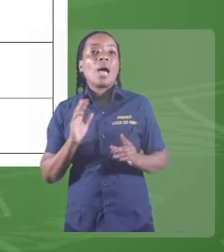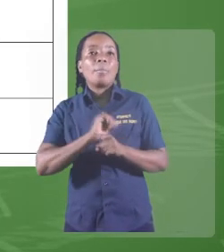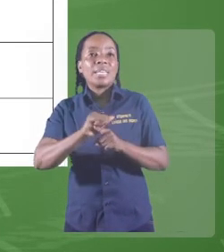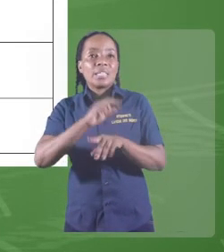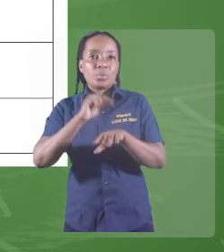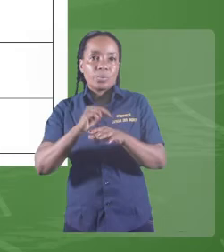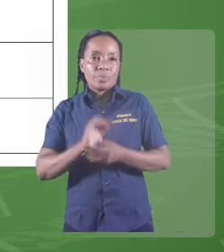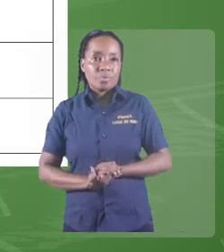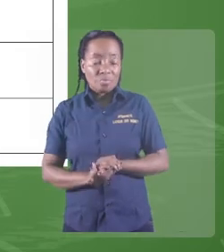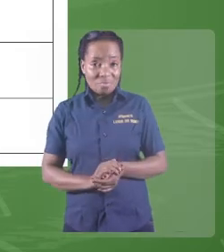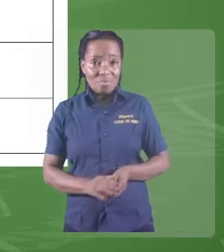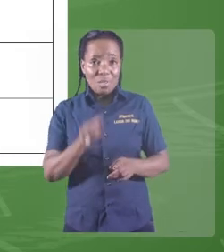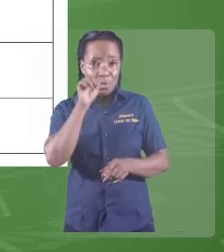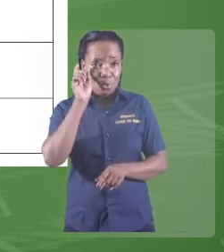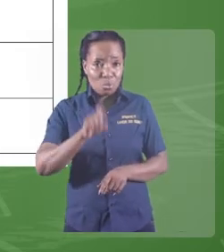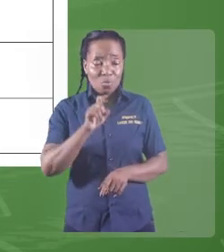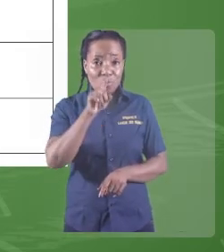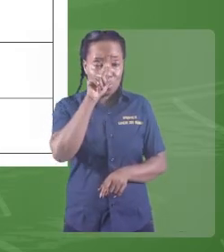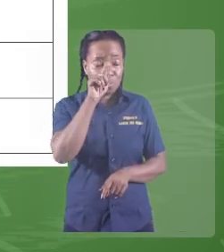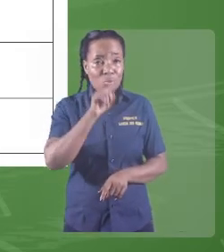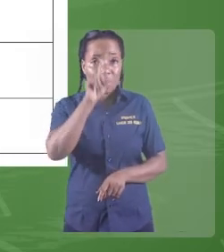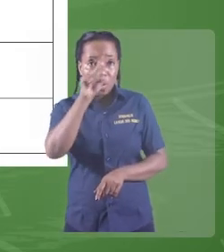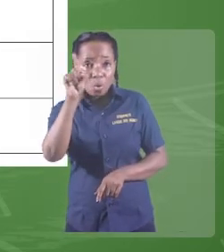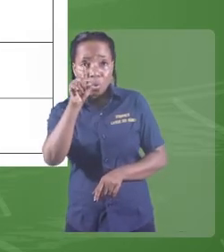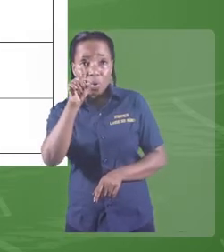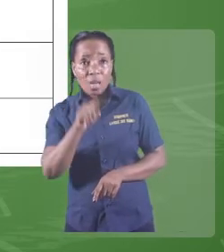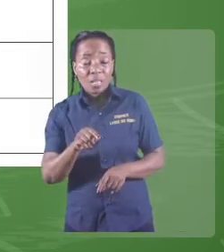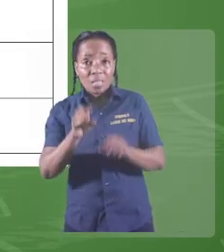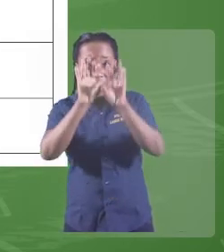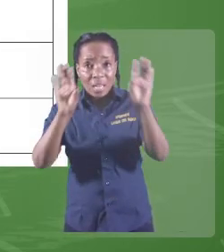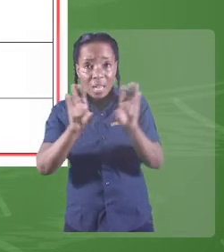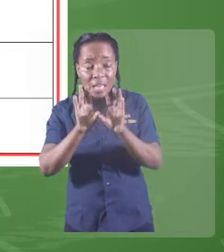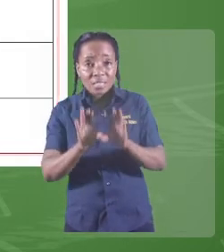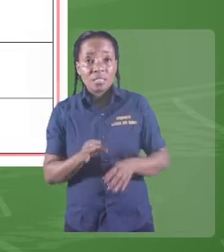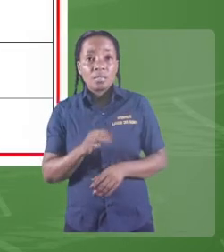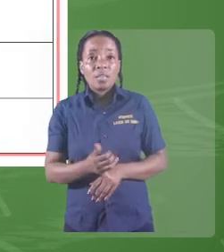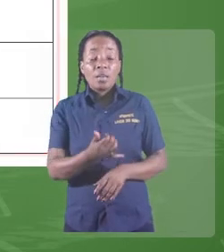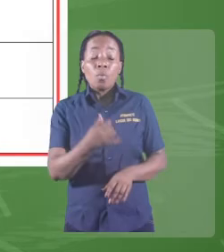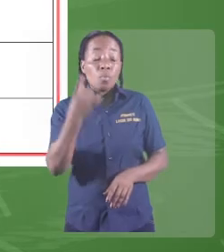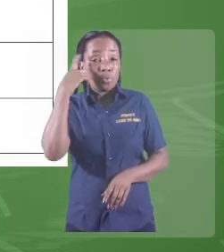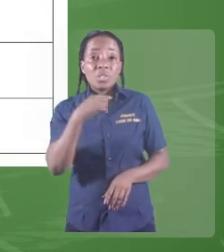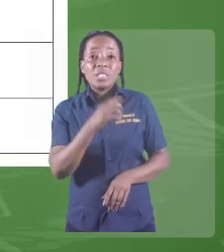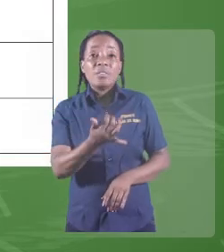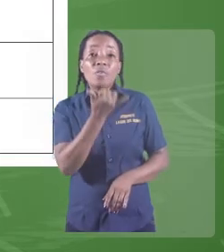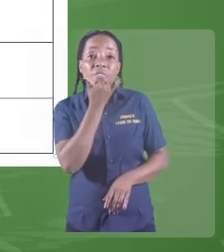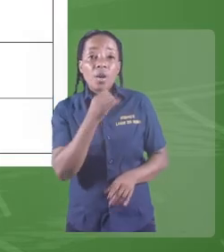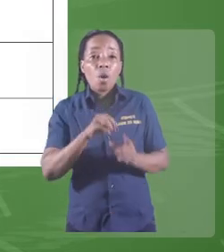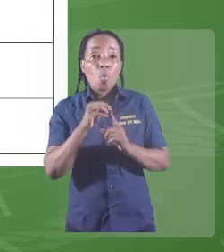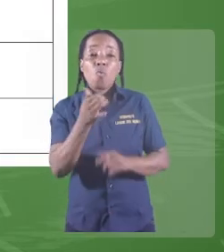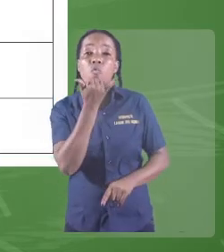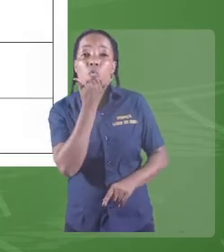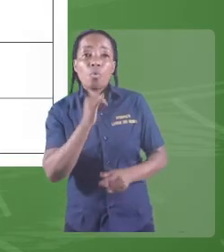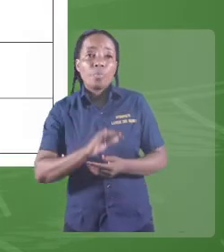case correspondante si l'affirmation est vraie ou fausse. Nous avons donc le tableau. Dans la première